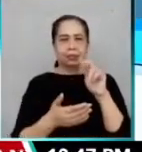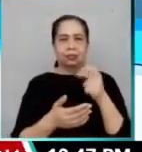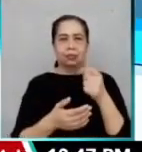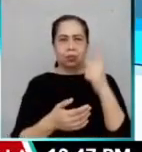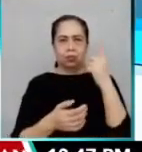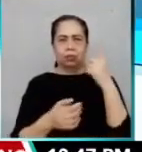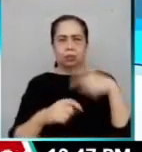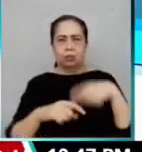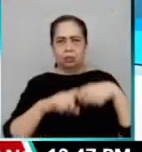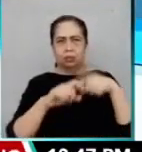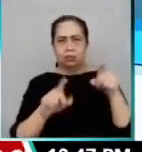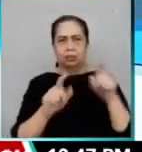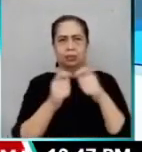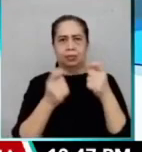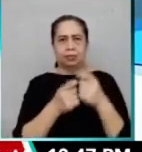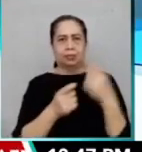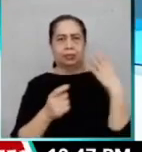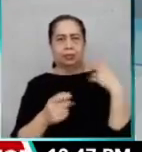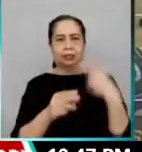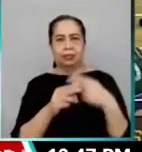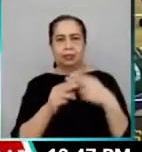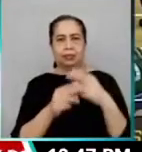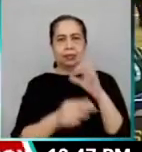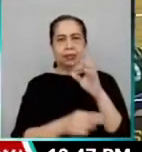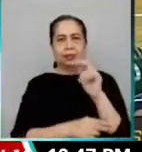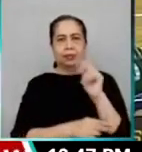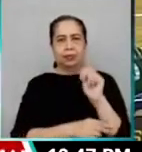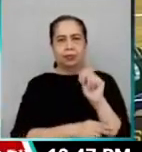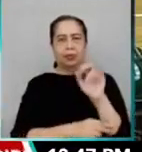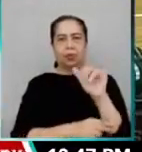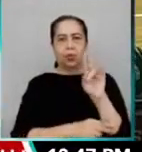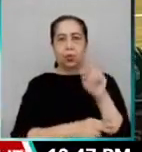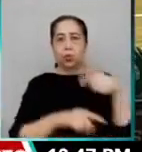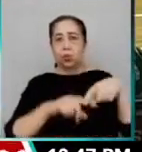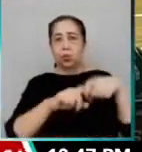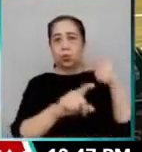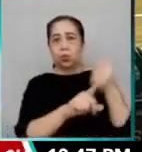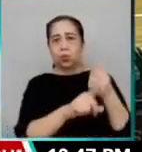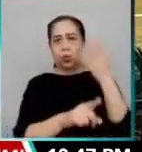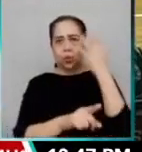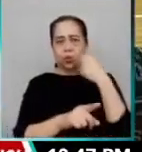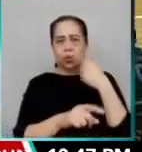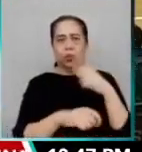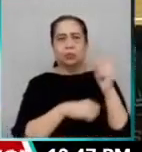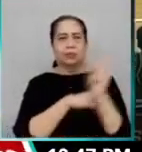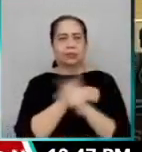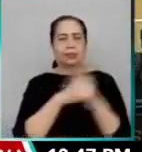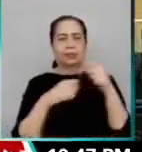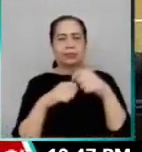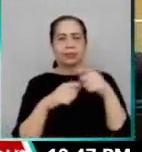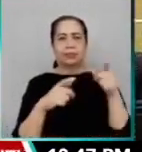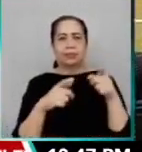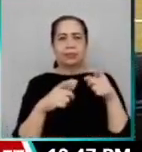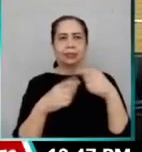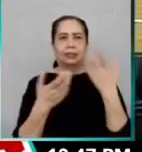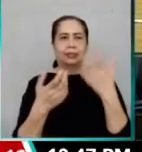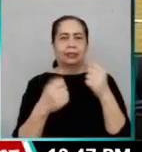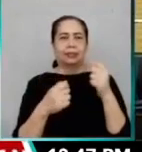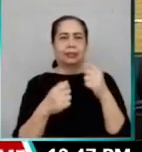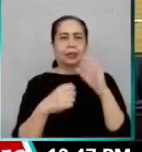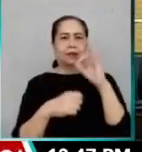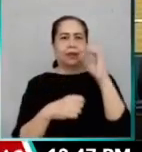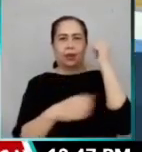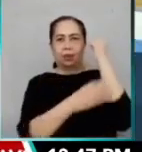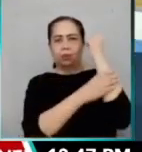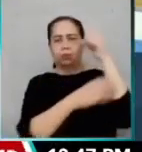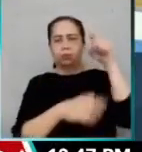team captain na si Fran Yu. Sinuspinde si Fran Yu matapos mapatawa ng disqualifying foul sa gitna ng second